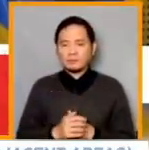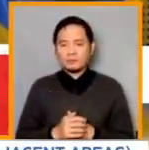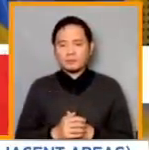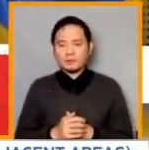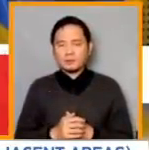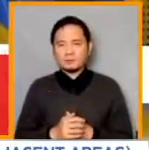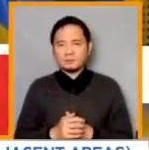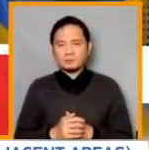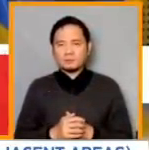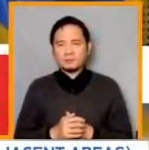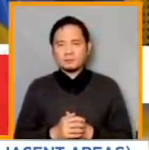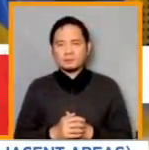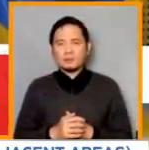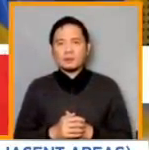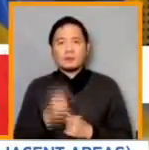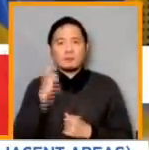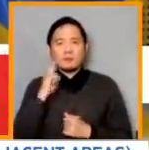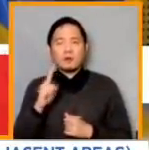on grounds of humanity,